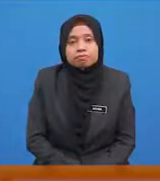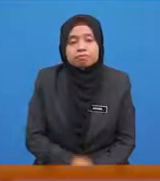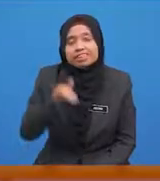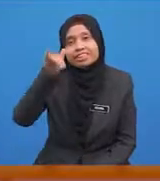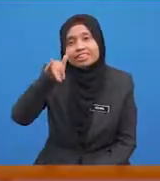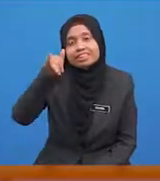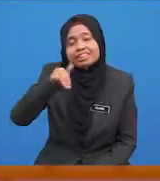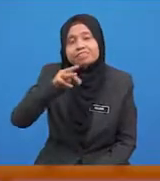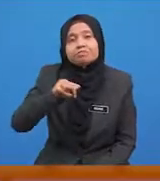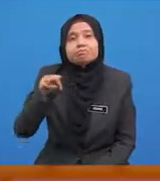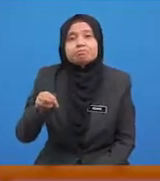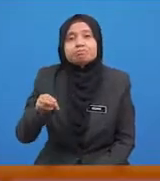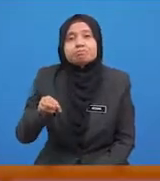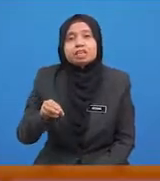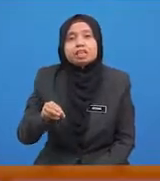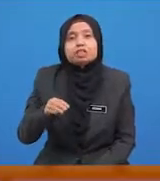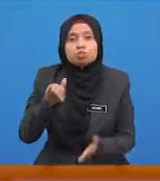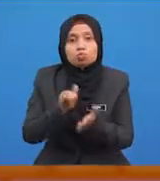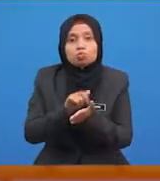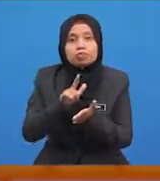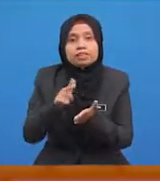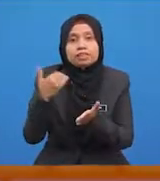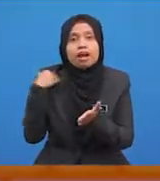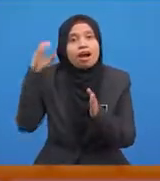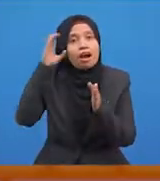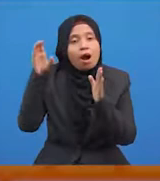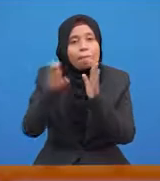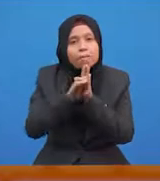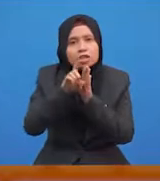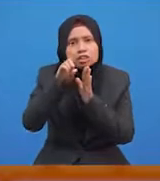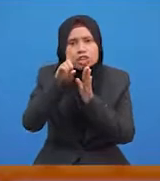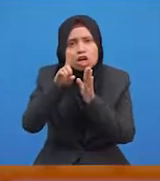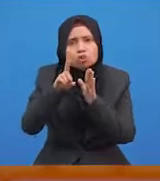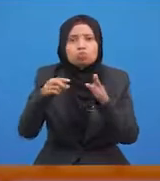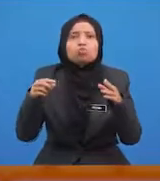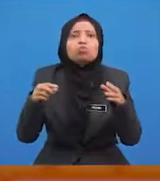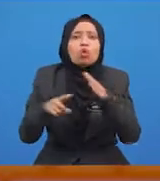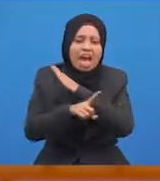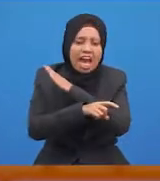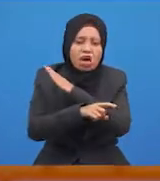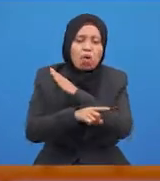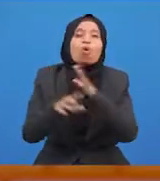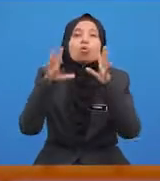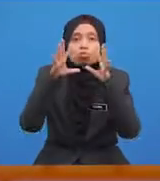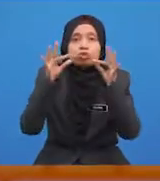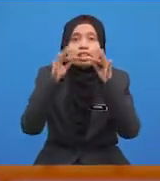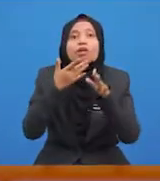Ya, murid-murid, berikut merupakan gambar seekor kucing yang berwarna